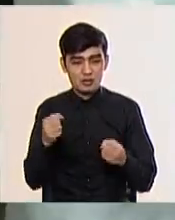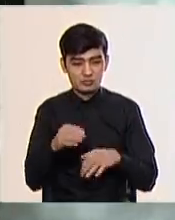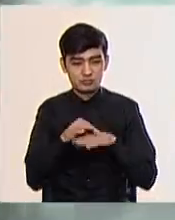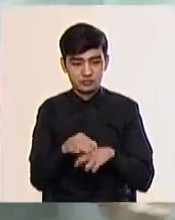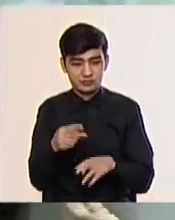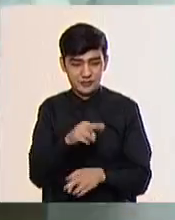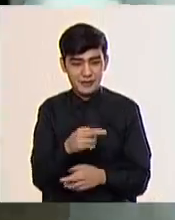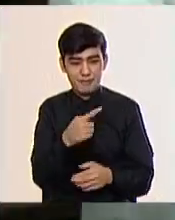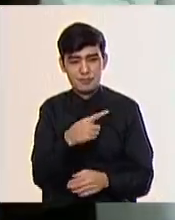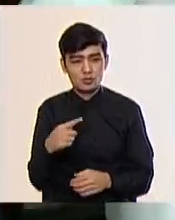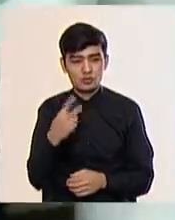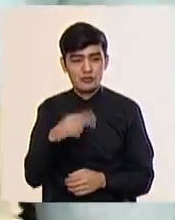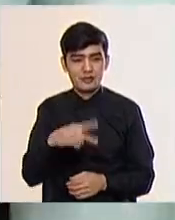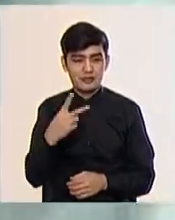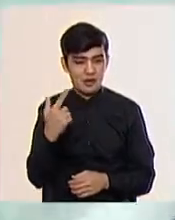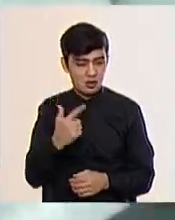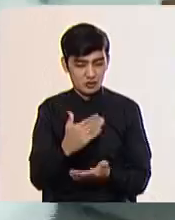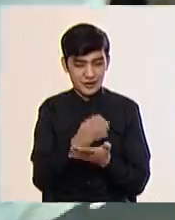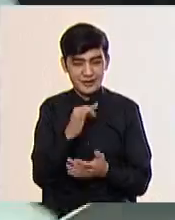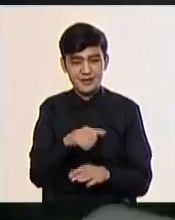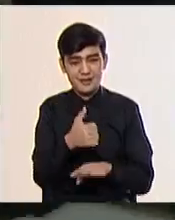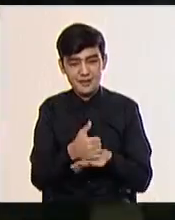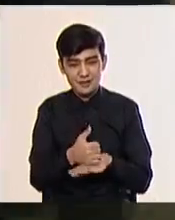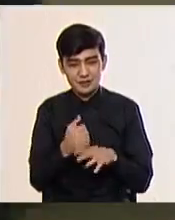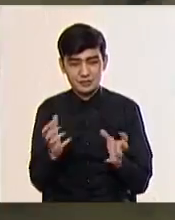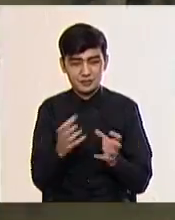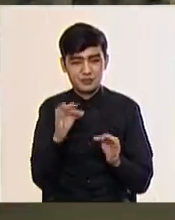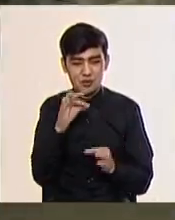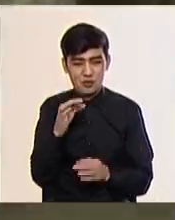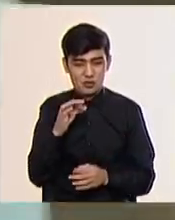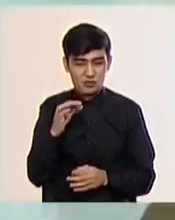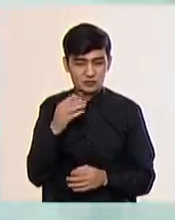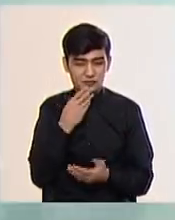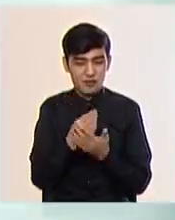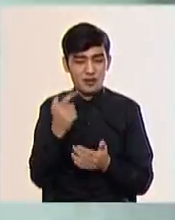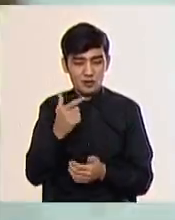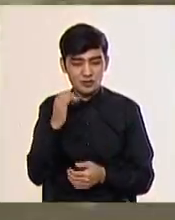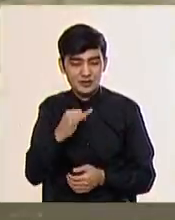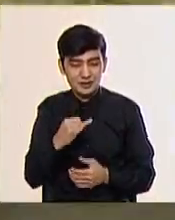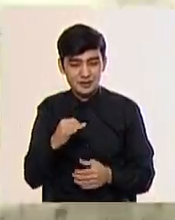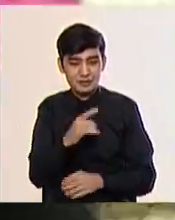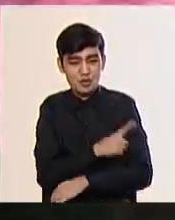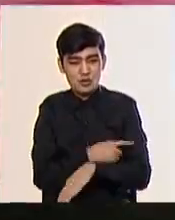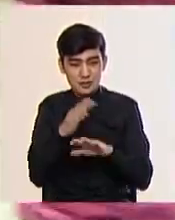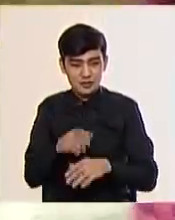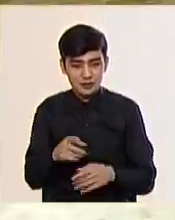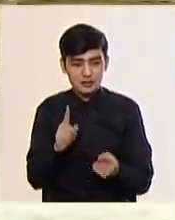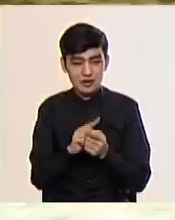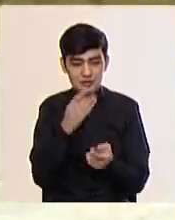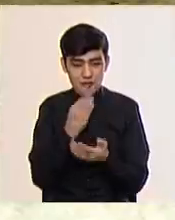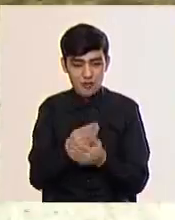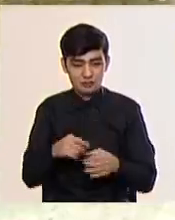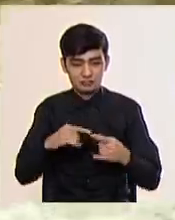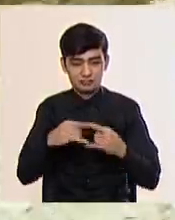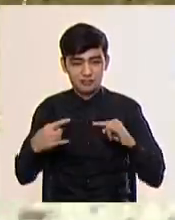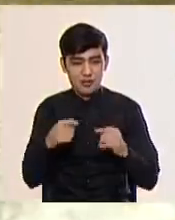вакцины держится минус 22 градуса. Главное здесь сохранять температурный режим, поэтому в поликлиниках груз встречают со своими